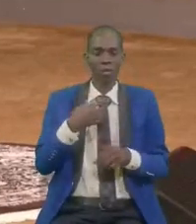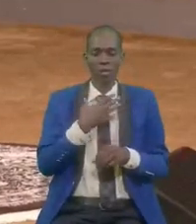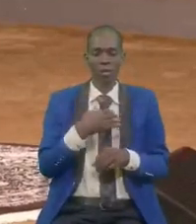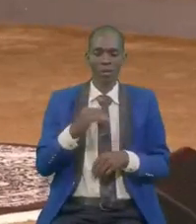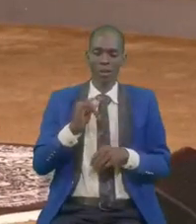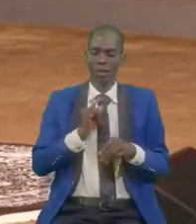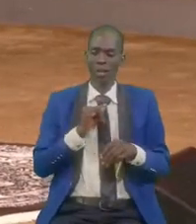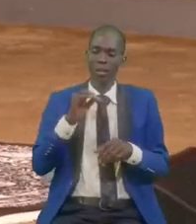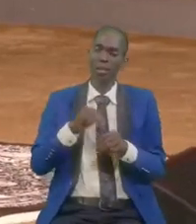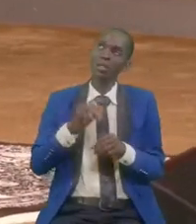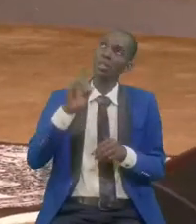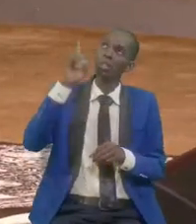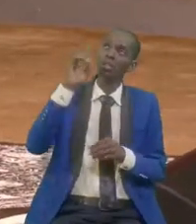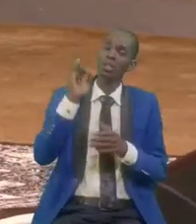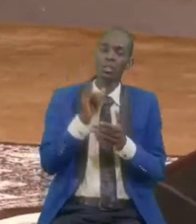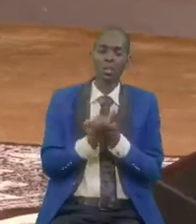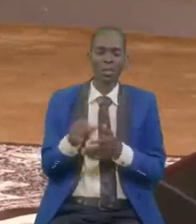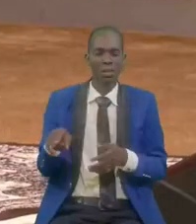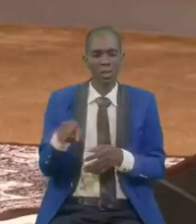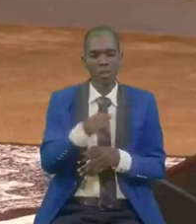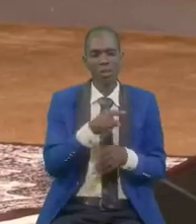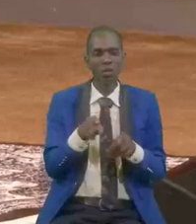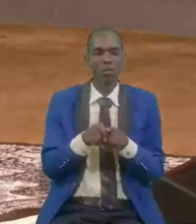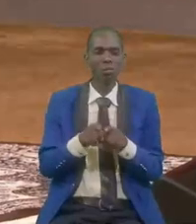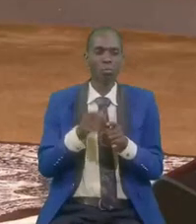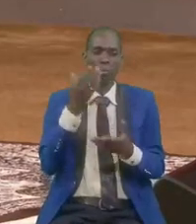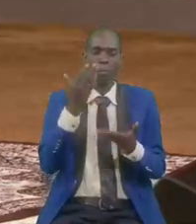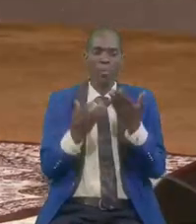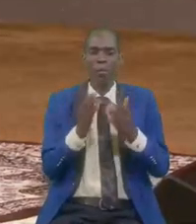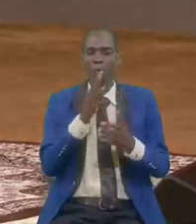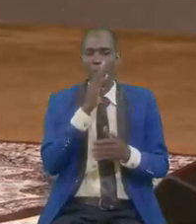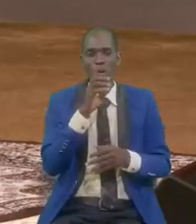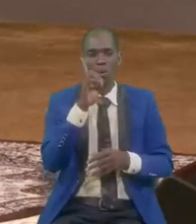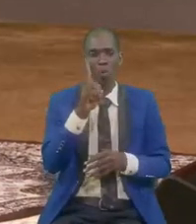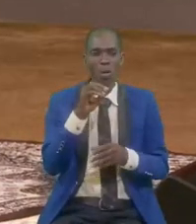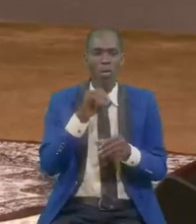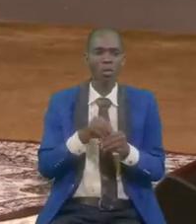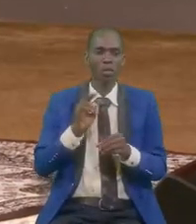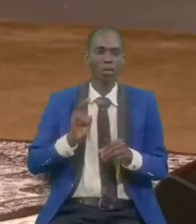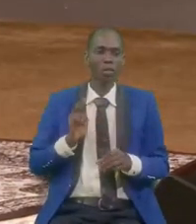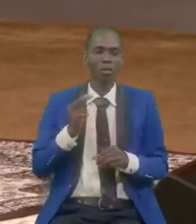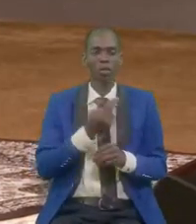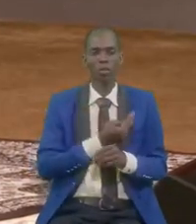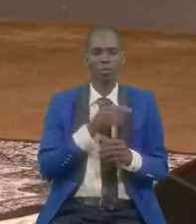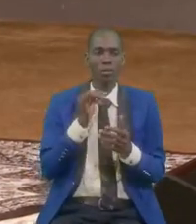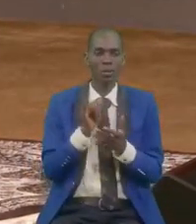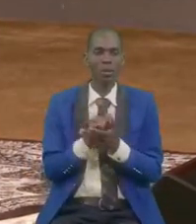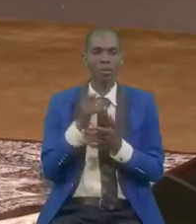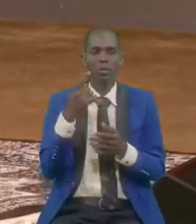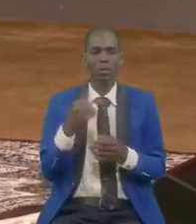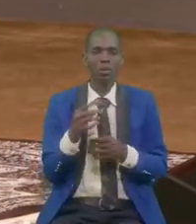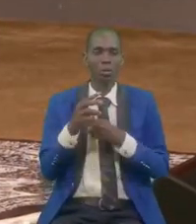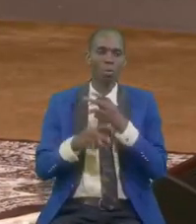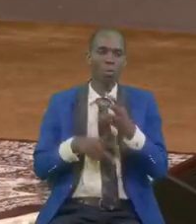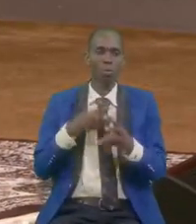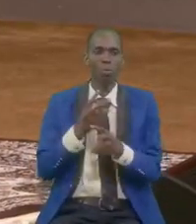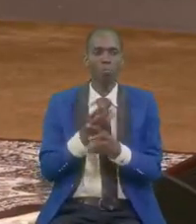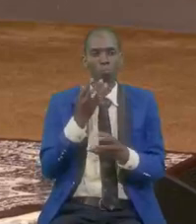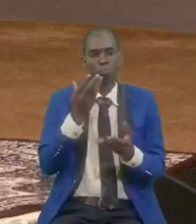en toi, afin qu'eux aussi soient un en nous, pour que le monde